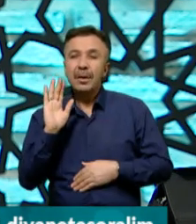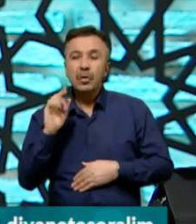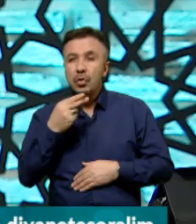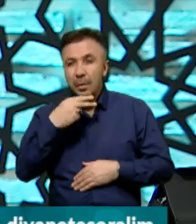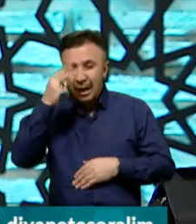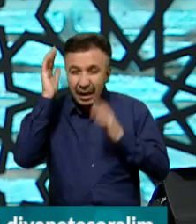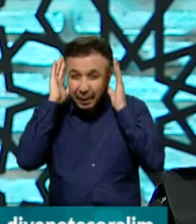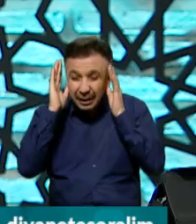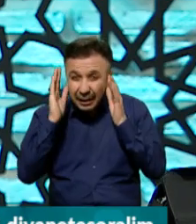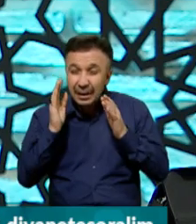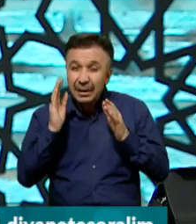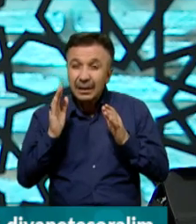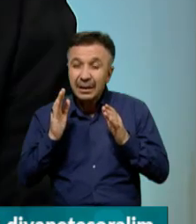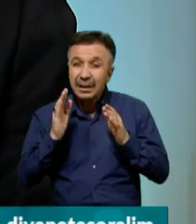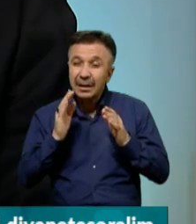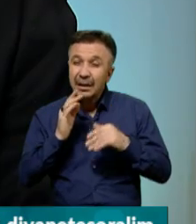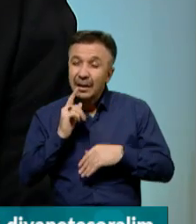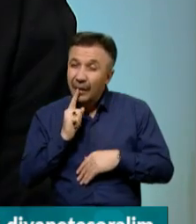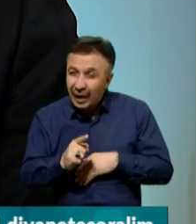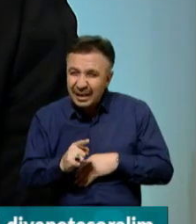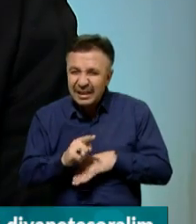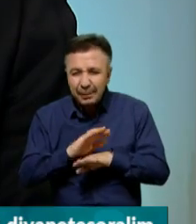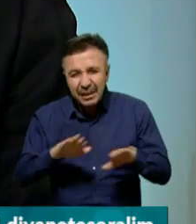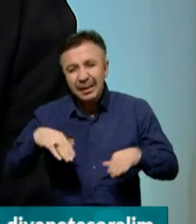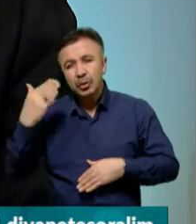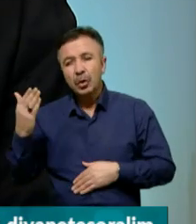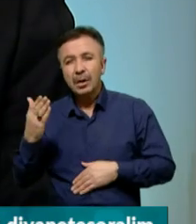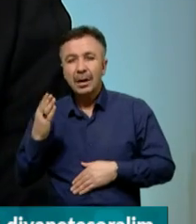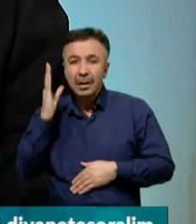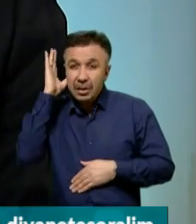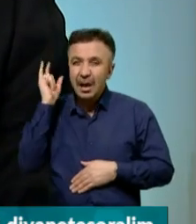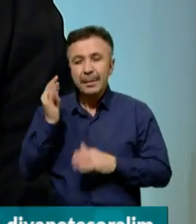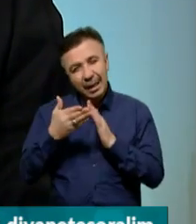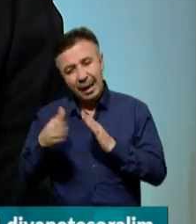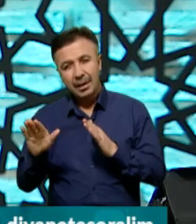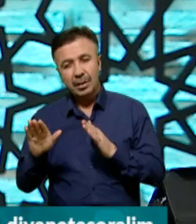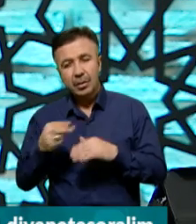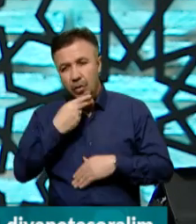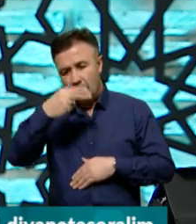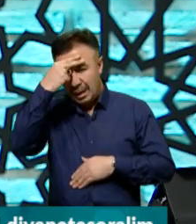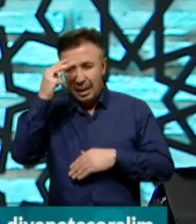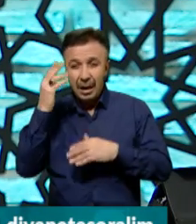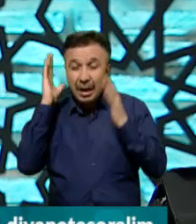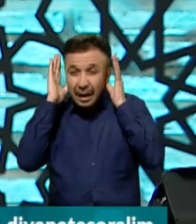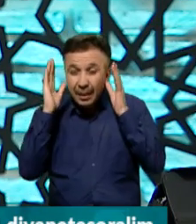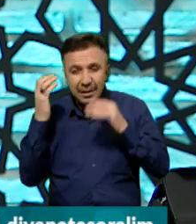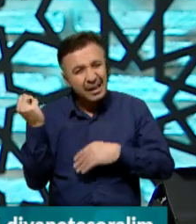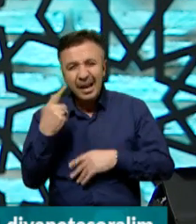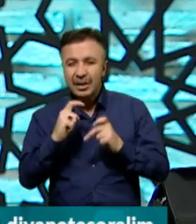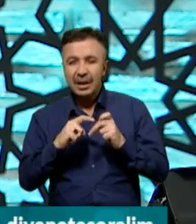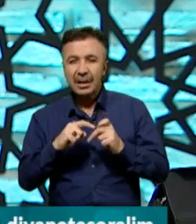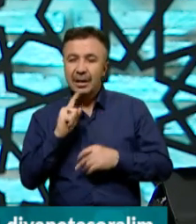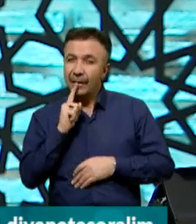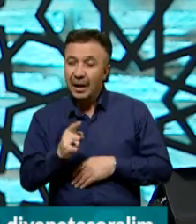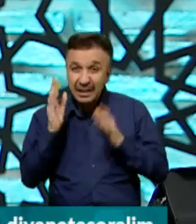cemaatimiz hemen dışarı çıkmaya yöneliyor birçoğu. Birçok camide de böyle. Cuma namazı kaç rekattır? Farzdan sonra hemen